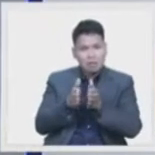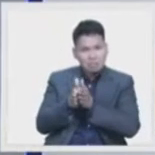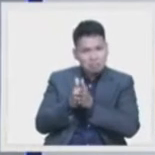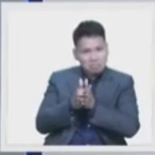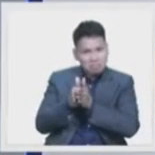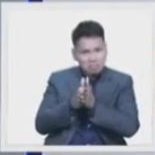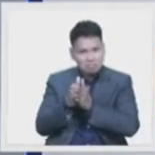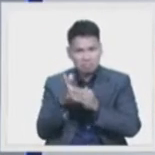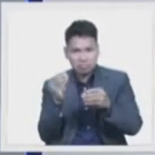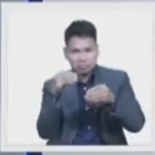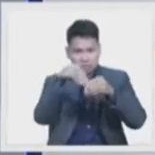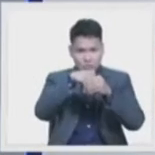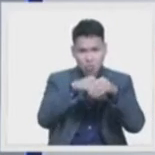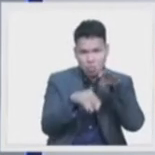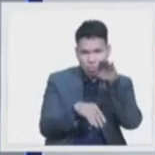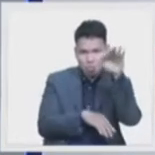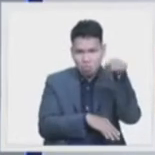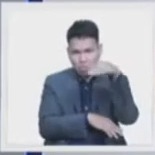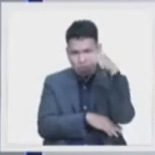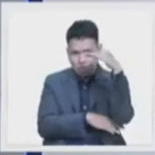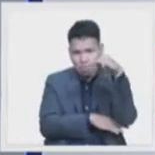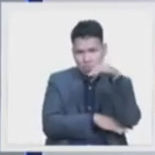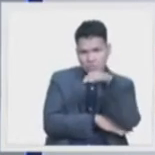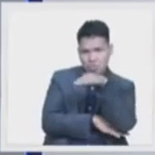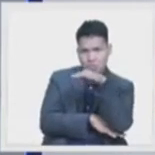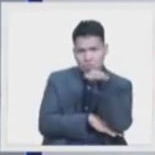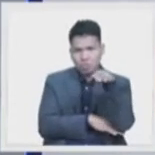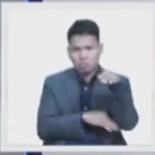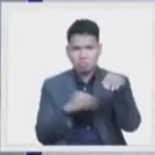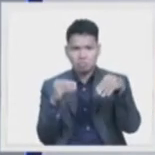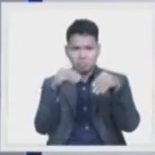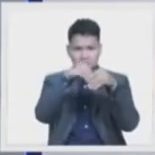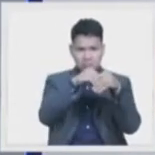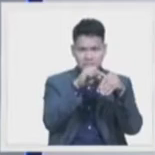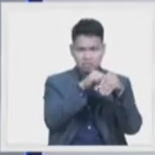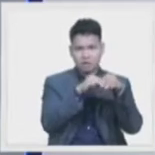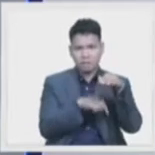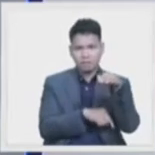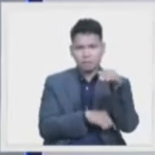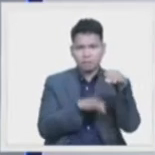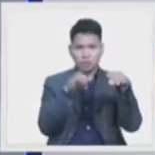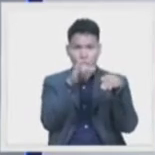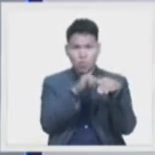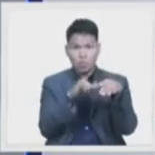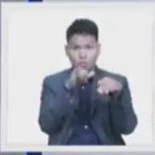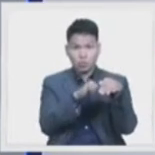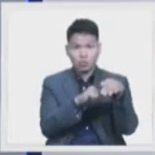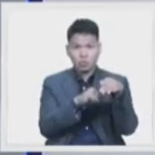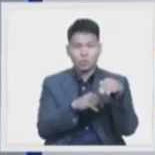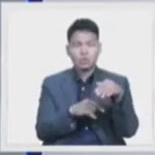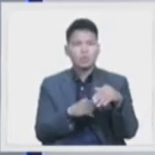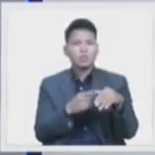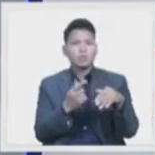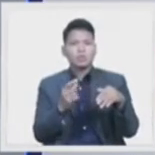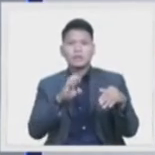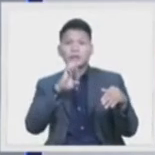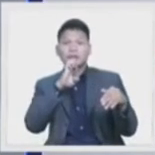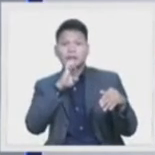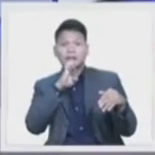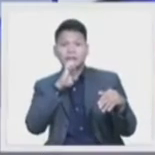matahom nga serpente nga ato natun-an. Misulod siya sa matahom nga serpente. Og si